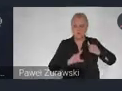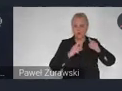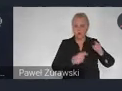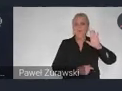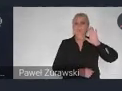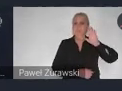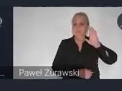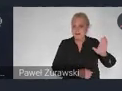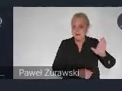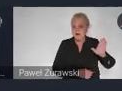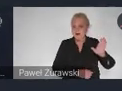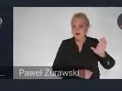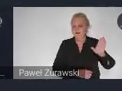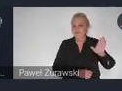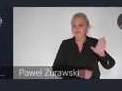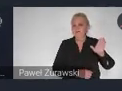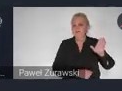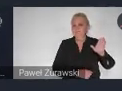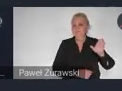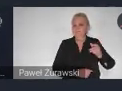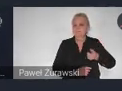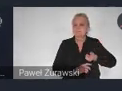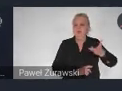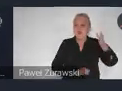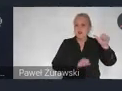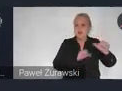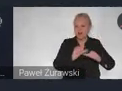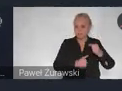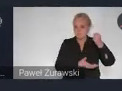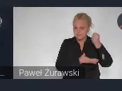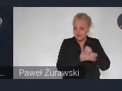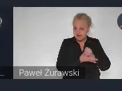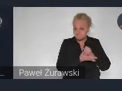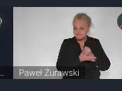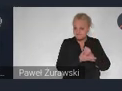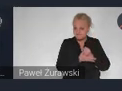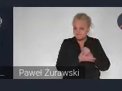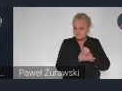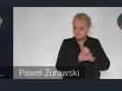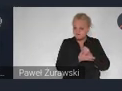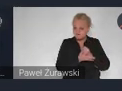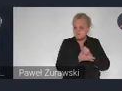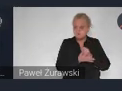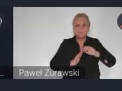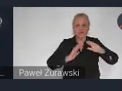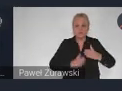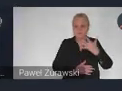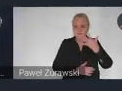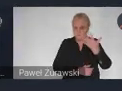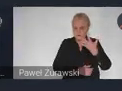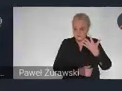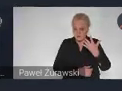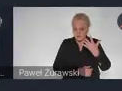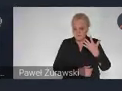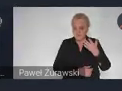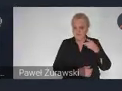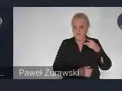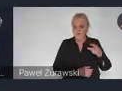dysponuje wieloletnim prawem minimum 5 lat